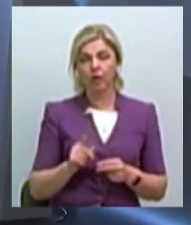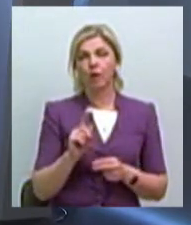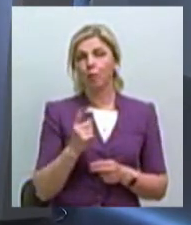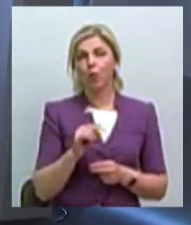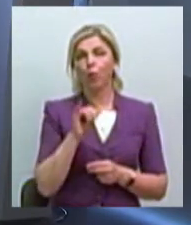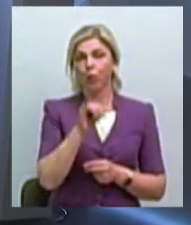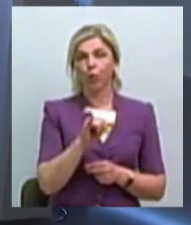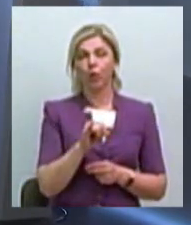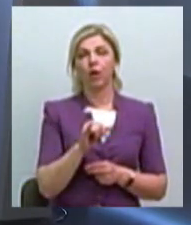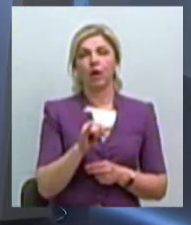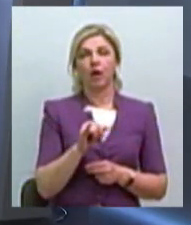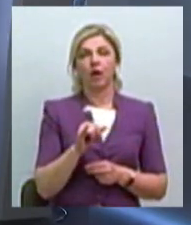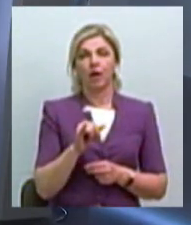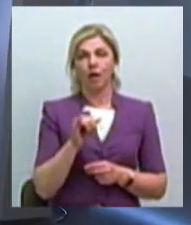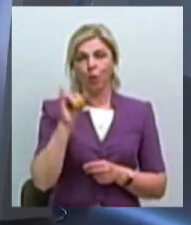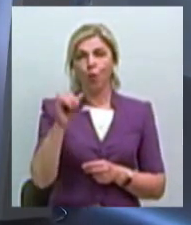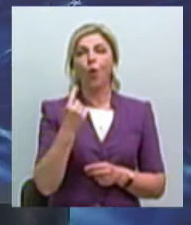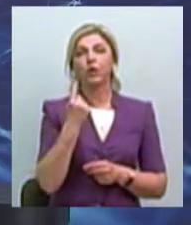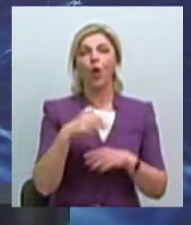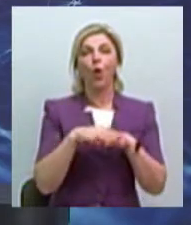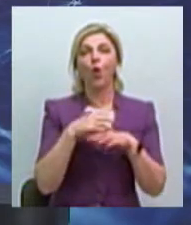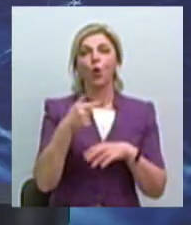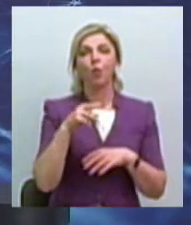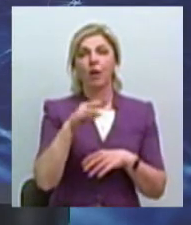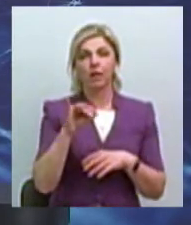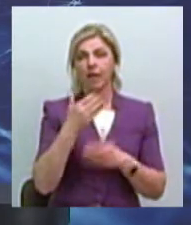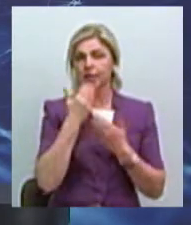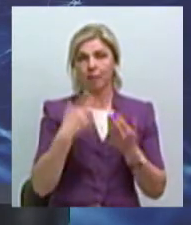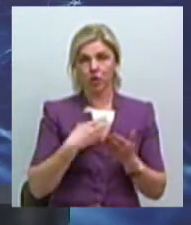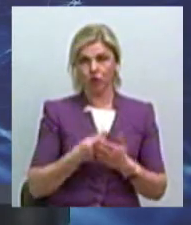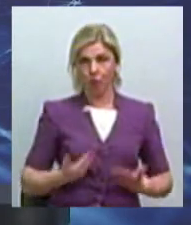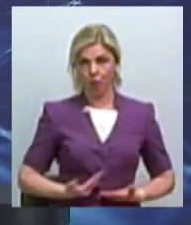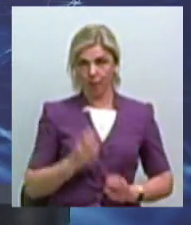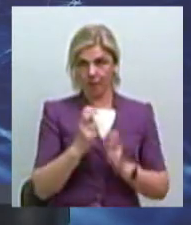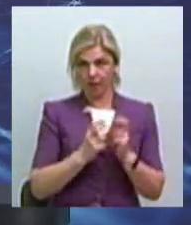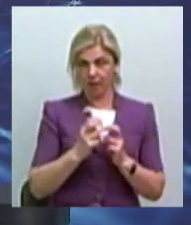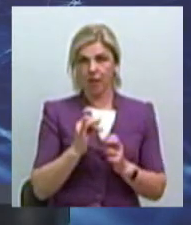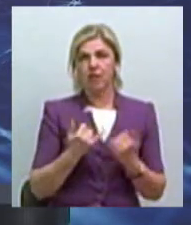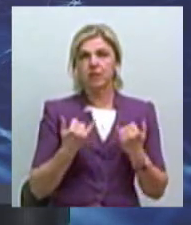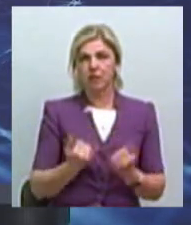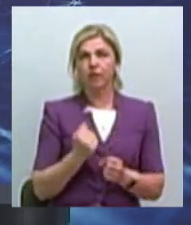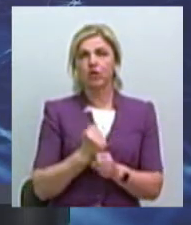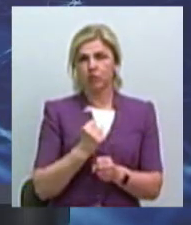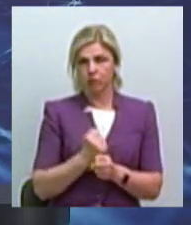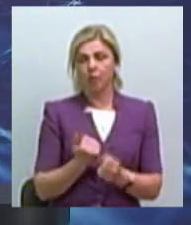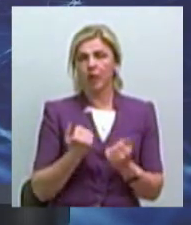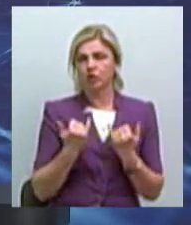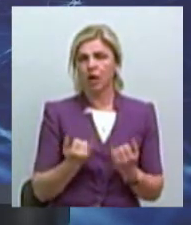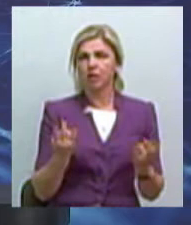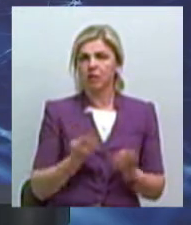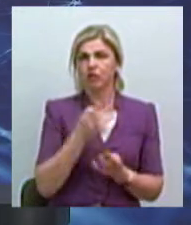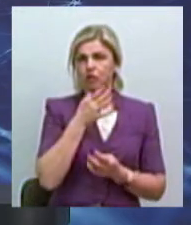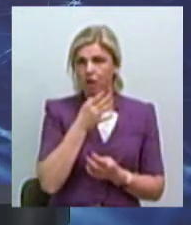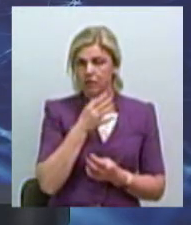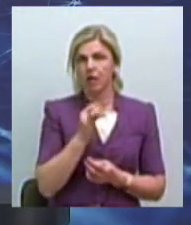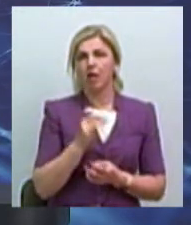моста немає свого комунального підприємства. І на сьогоднішній день його створити – це, по-перше, потрібен час, по-друге,